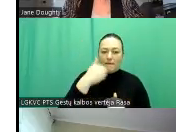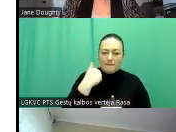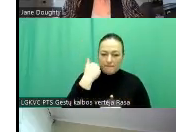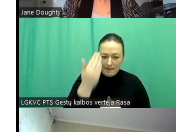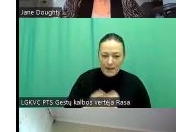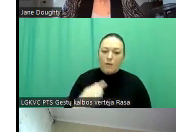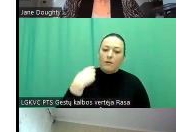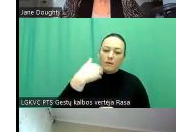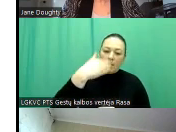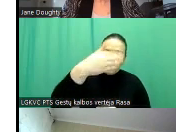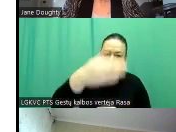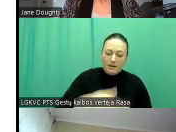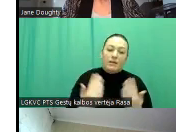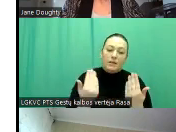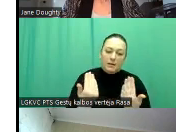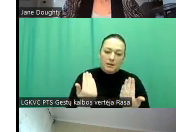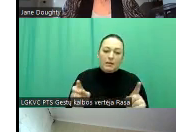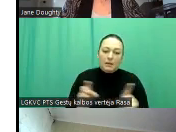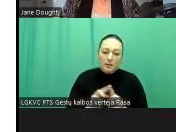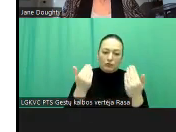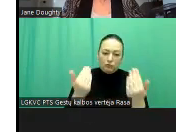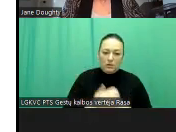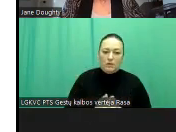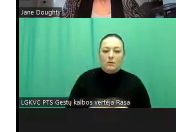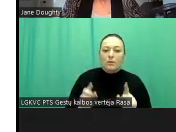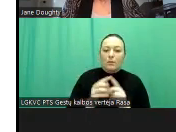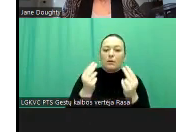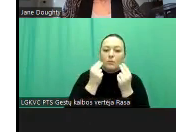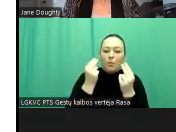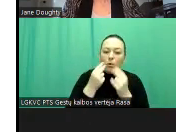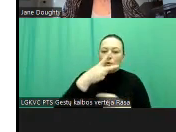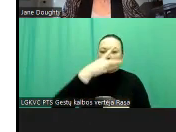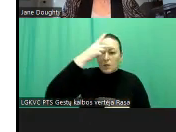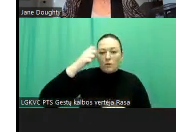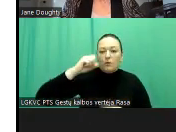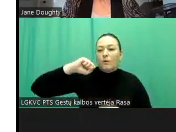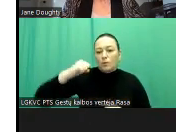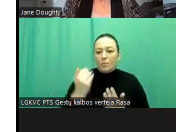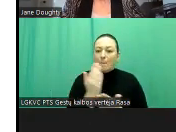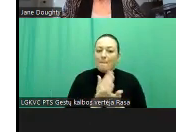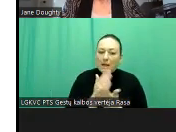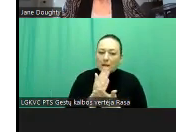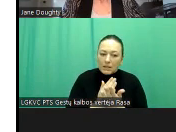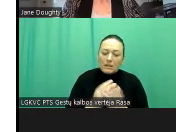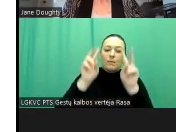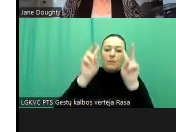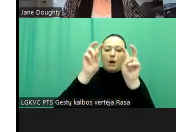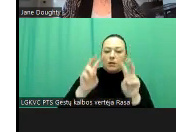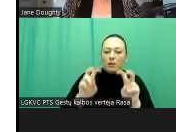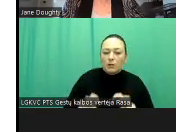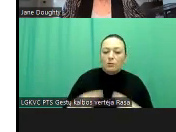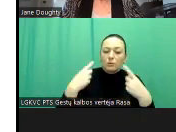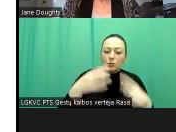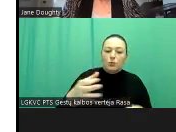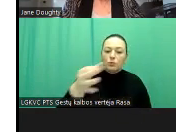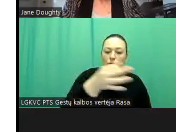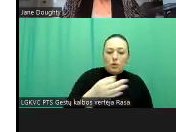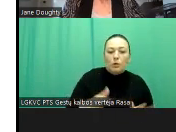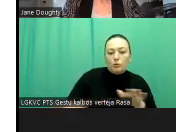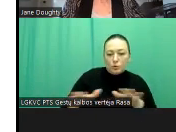vėlesnėse seminaruose bei šiandien. Taip pat pasimokysime iš Lietuvos kolegų patirties, panalizuosime konkrečius kitų šalių